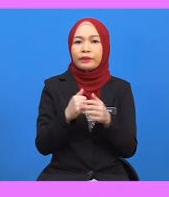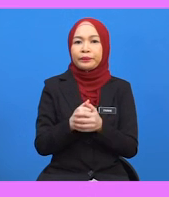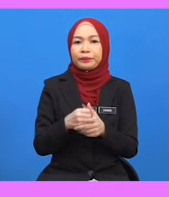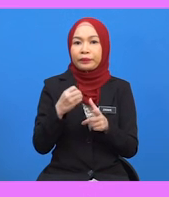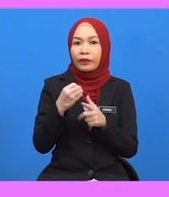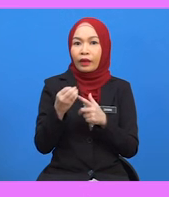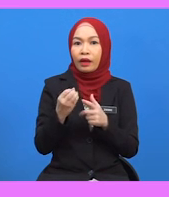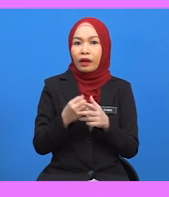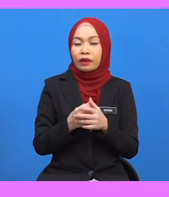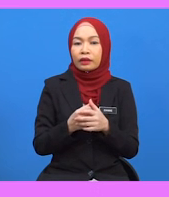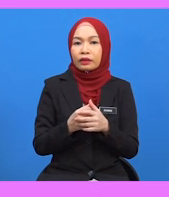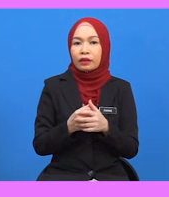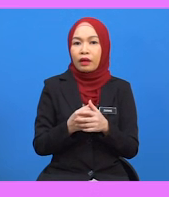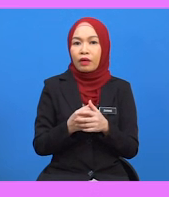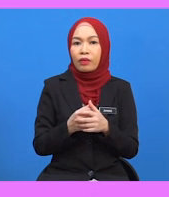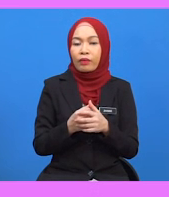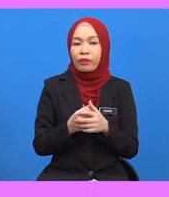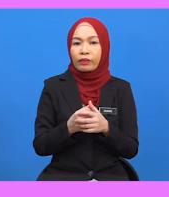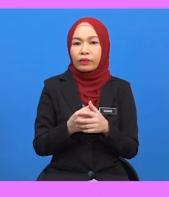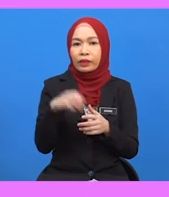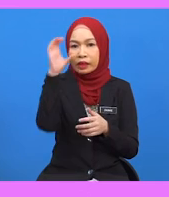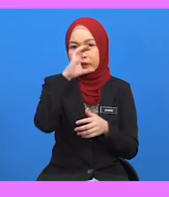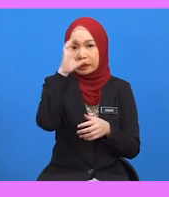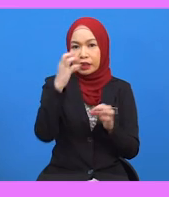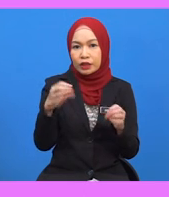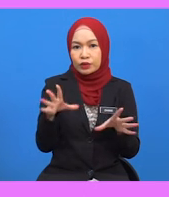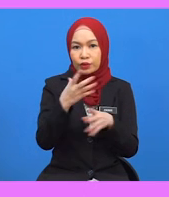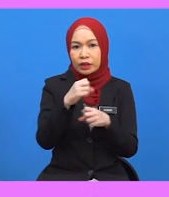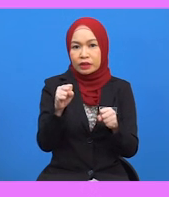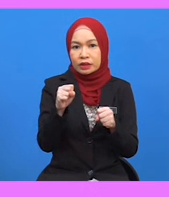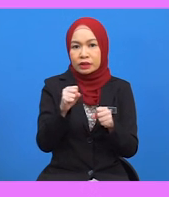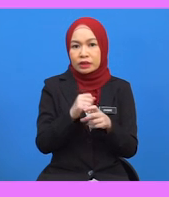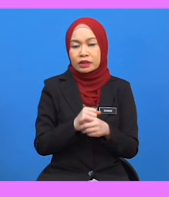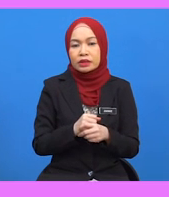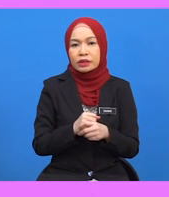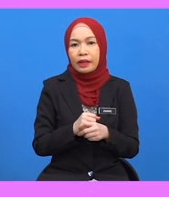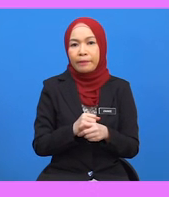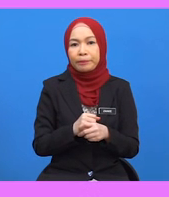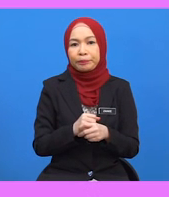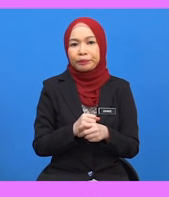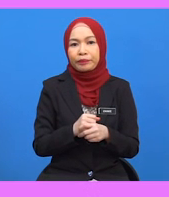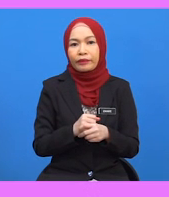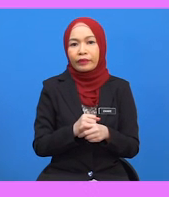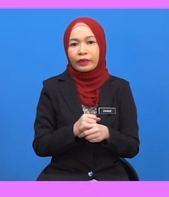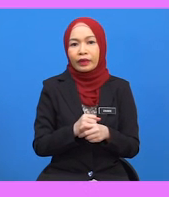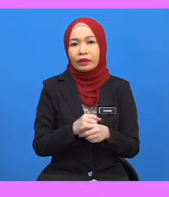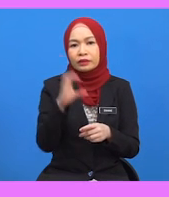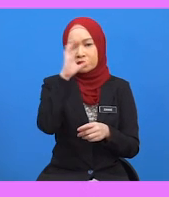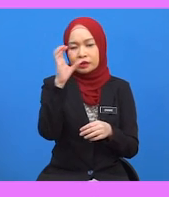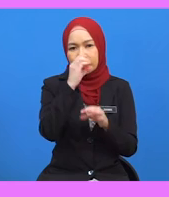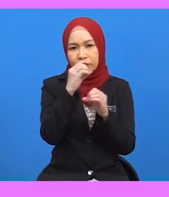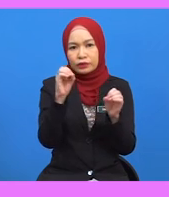atau apabila carian selesai tanpa menjumpai item carian.